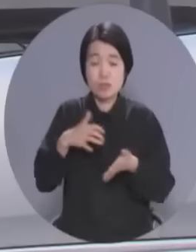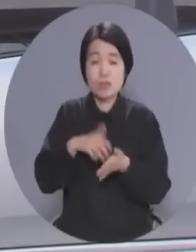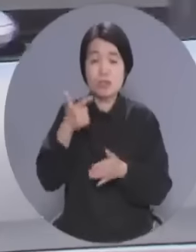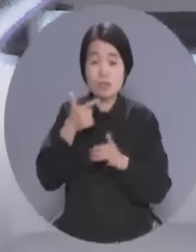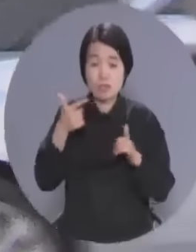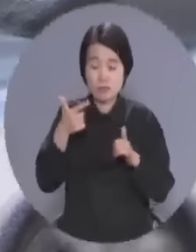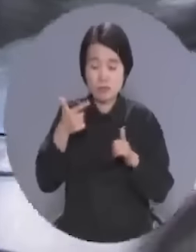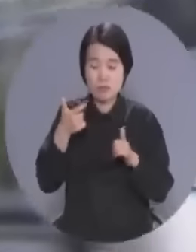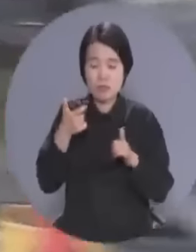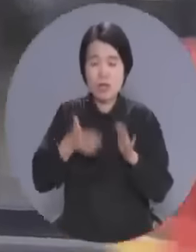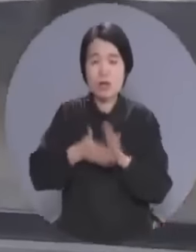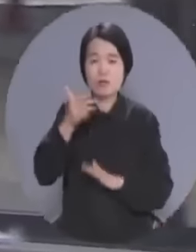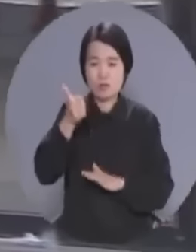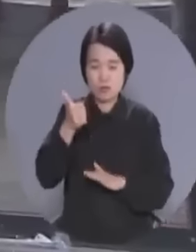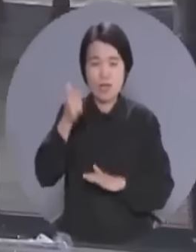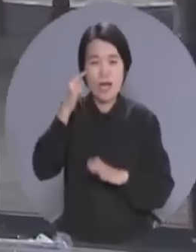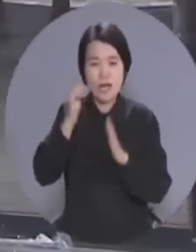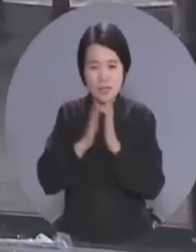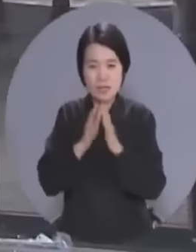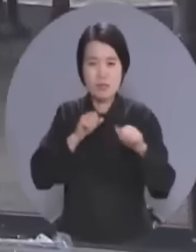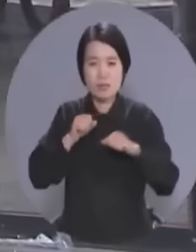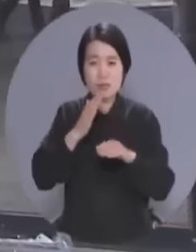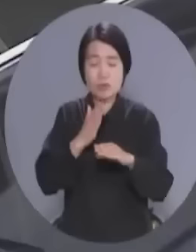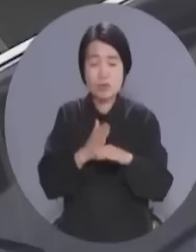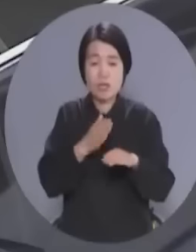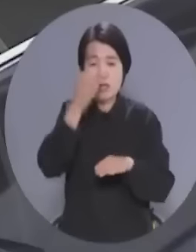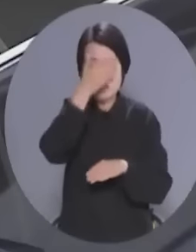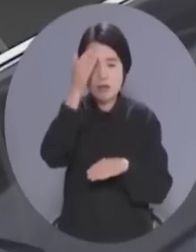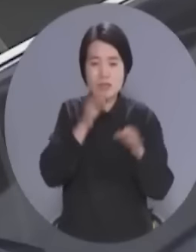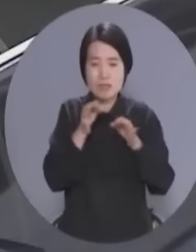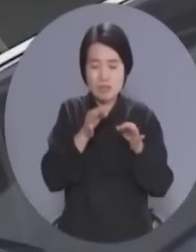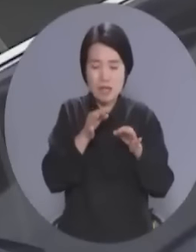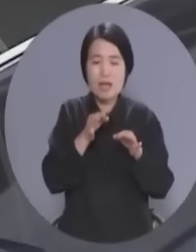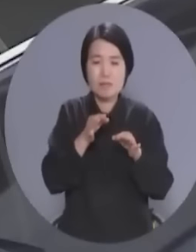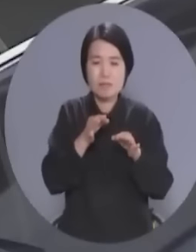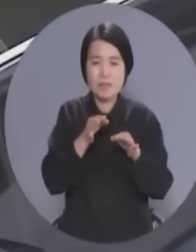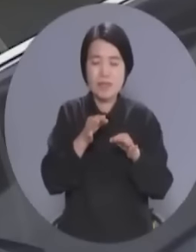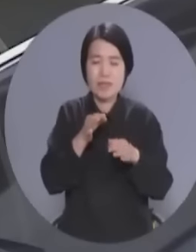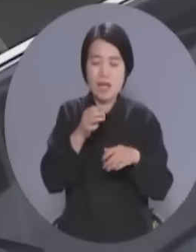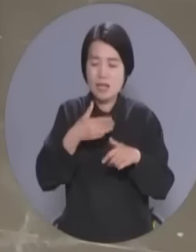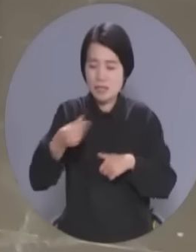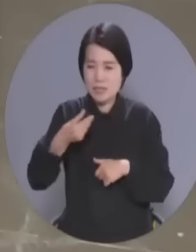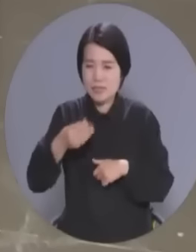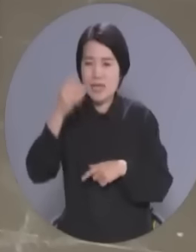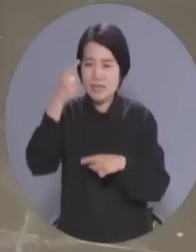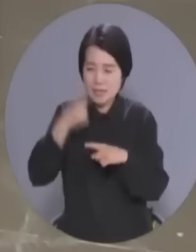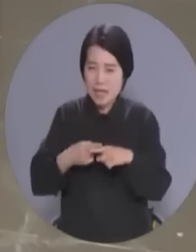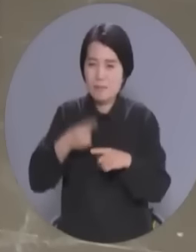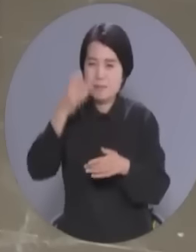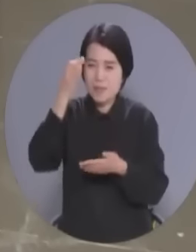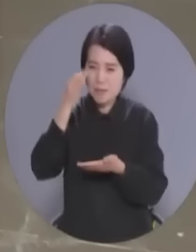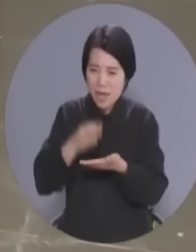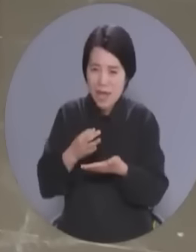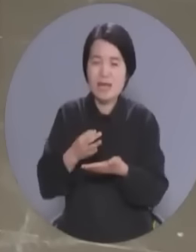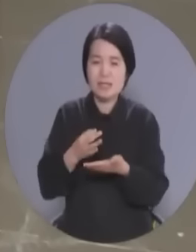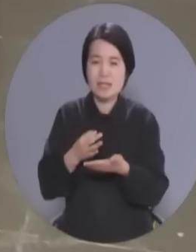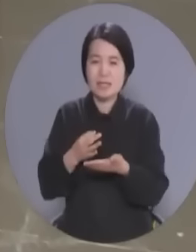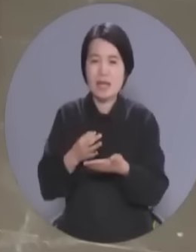명이 자발적으로 동참 중인데 청년 사업자의 반값 임대료를 제공해 우선 급한 불을 끄겠다는